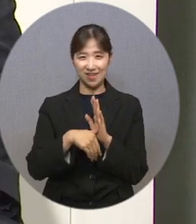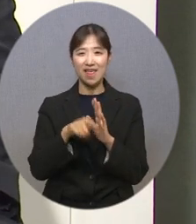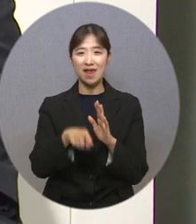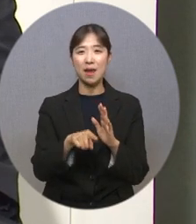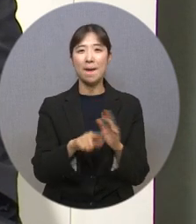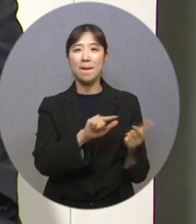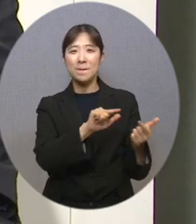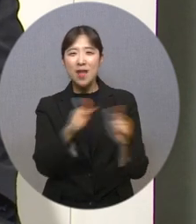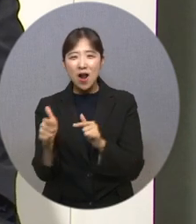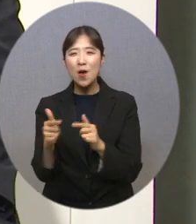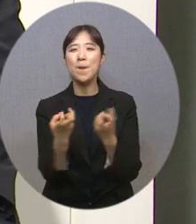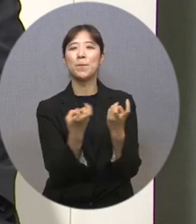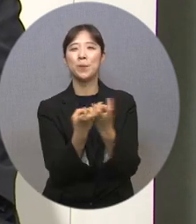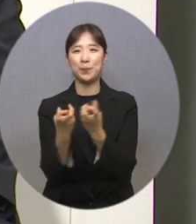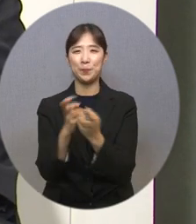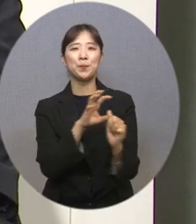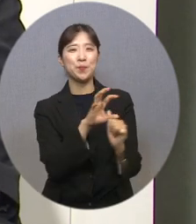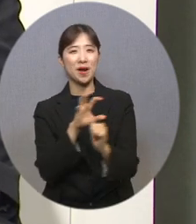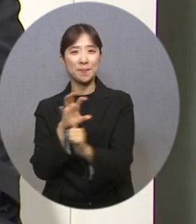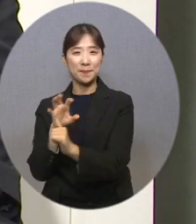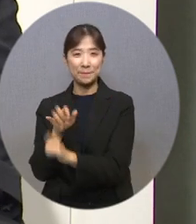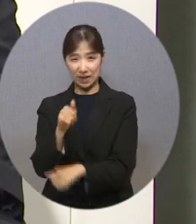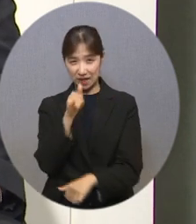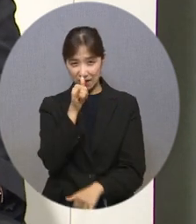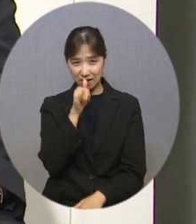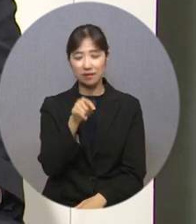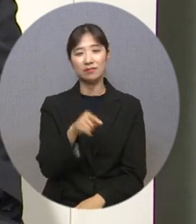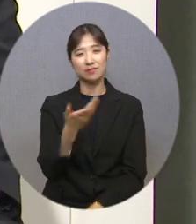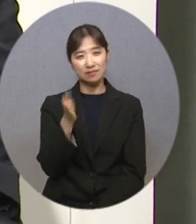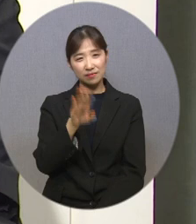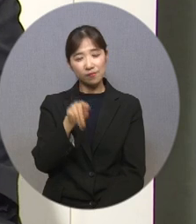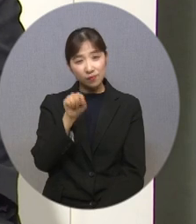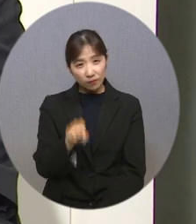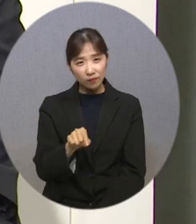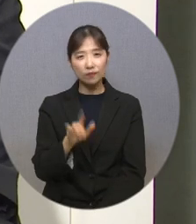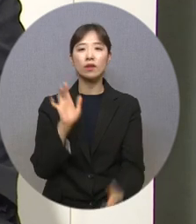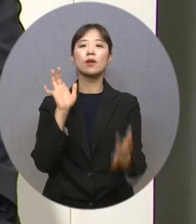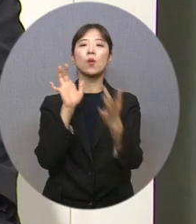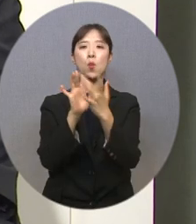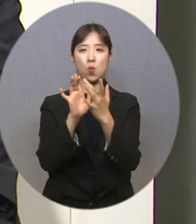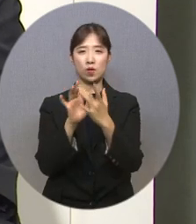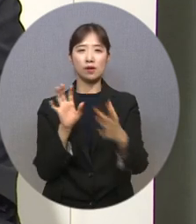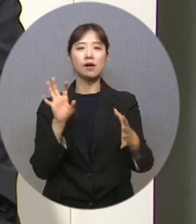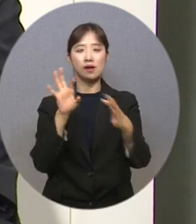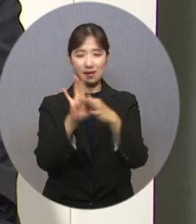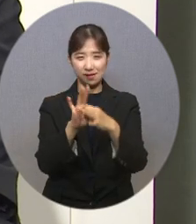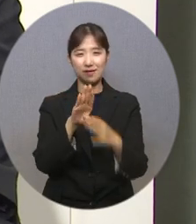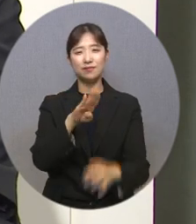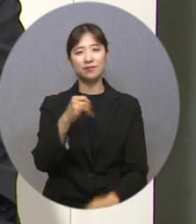방법으로 하겠죠. 그렇지만은 이 온라인을 통해서라든가